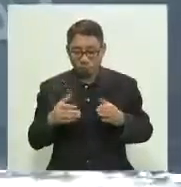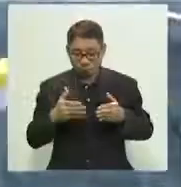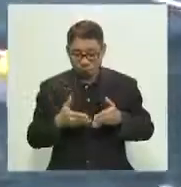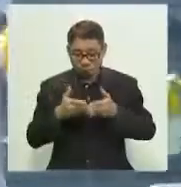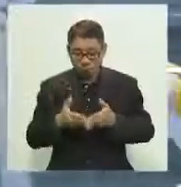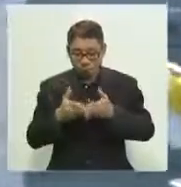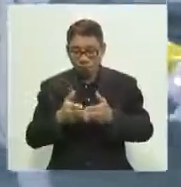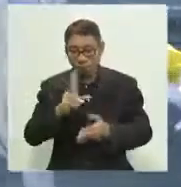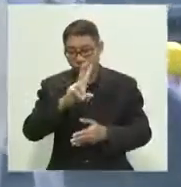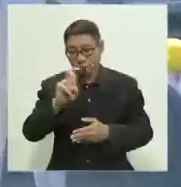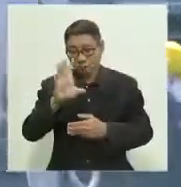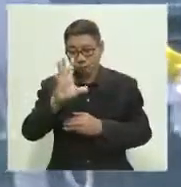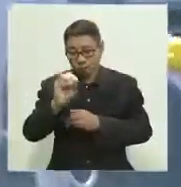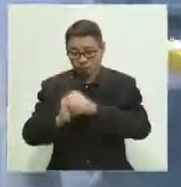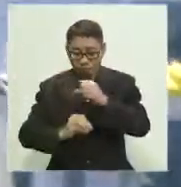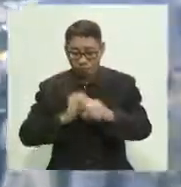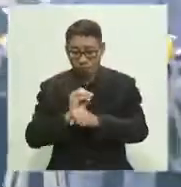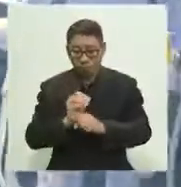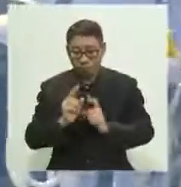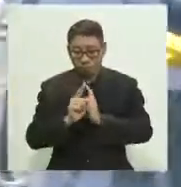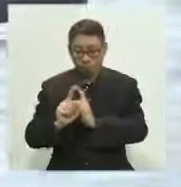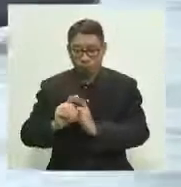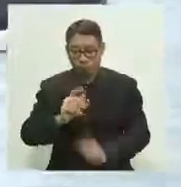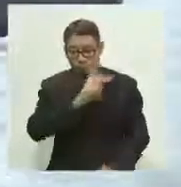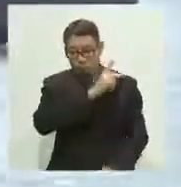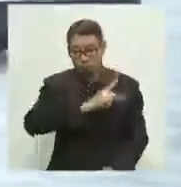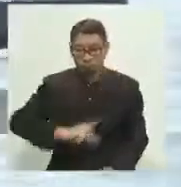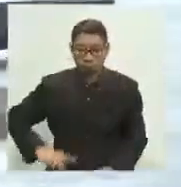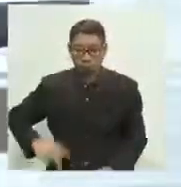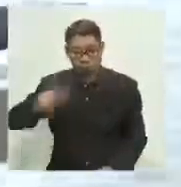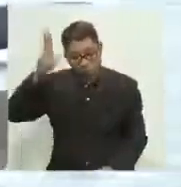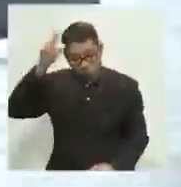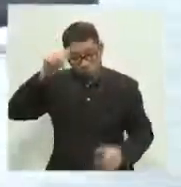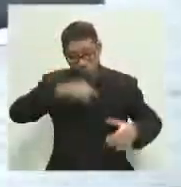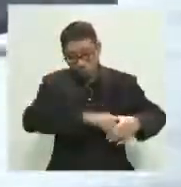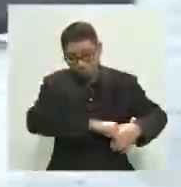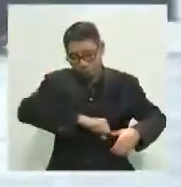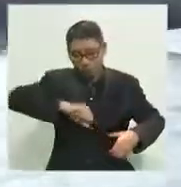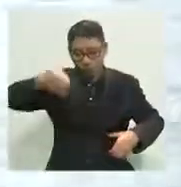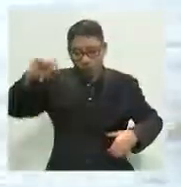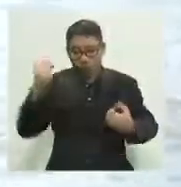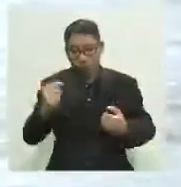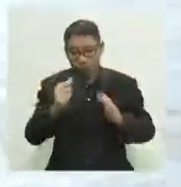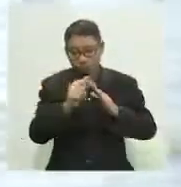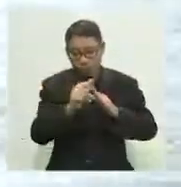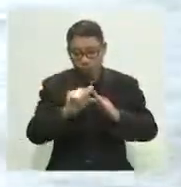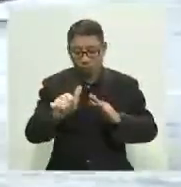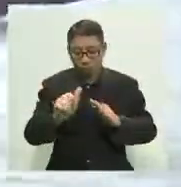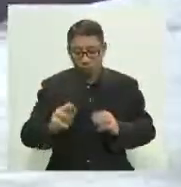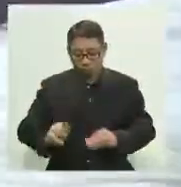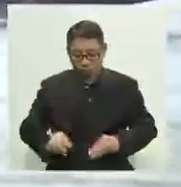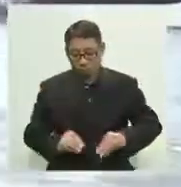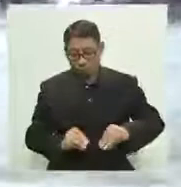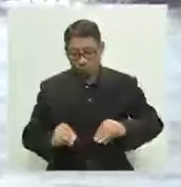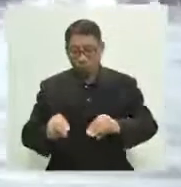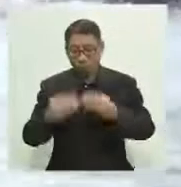นเรือ250ปีตามรอยกองเรือยกพลขึ้นบกสมเด็จพระเจ้าตากสินมหาราชจากจันทบุรีสู่อยุธยาล่องตามแม่น้ำเจ้าพระย